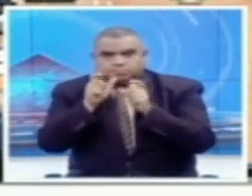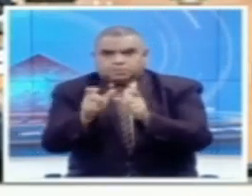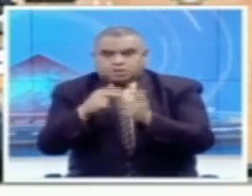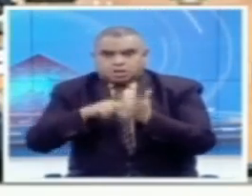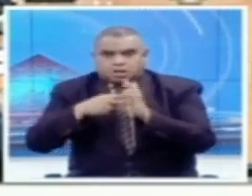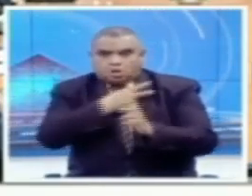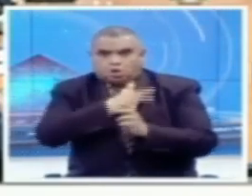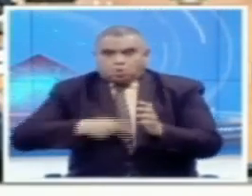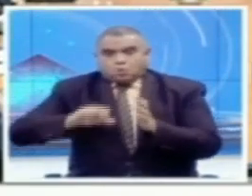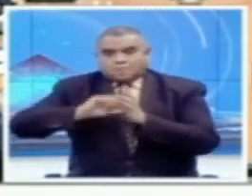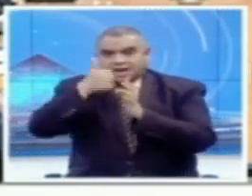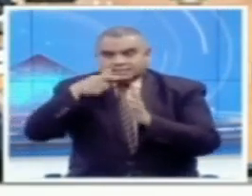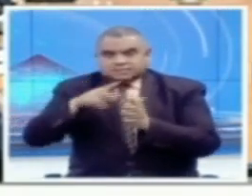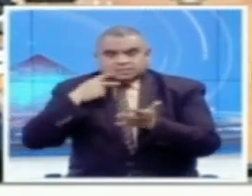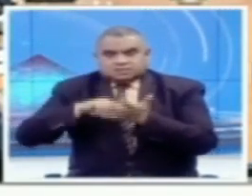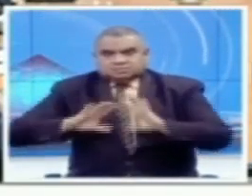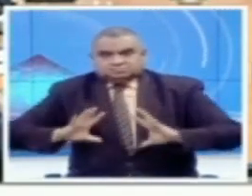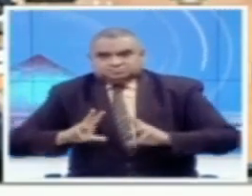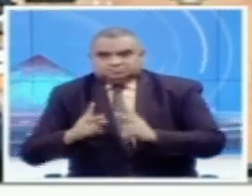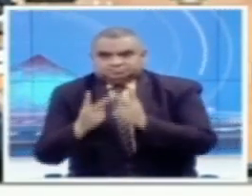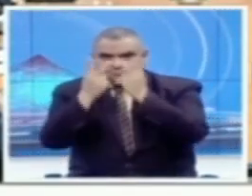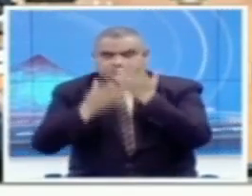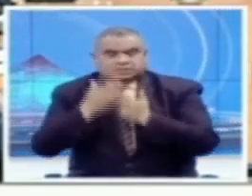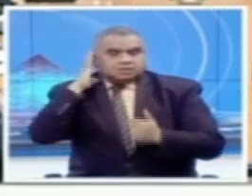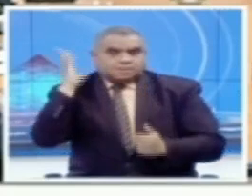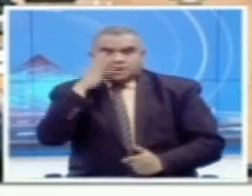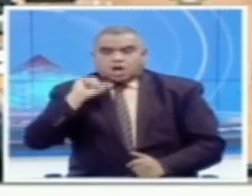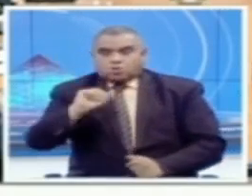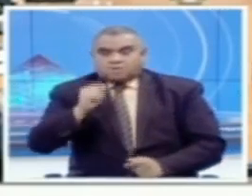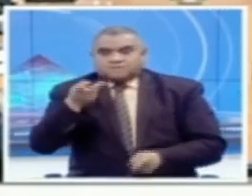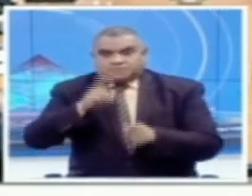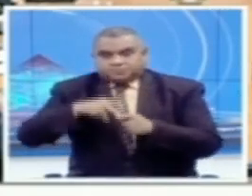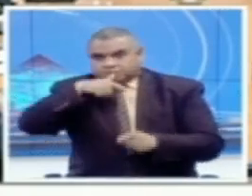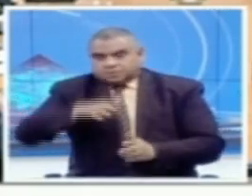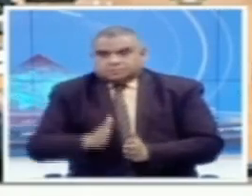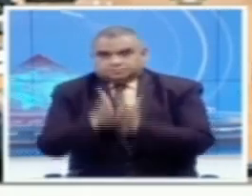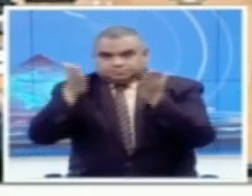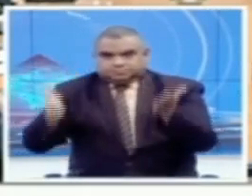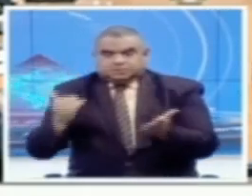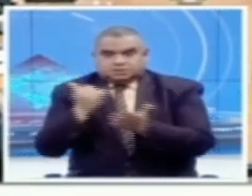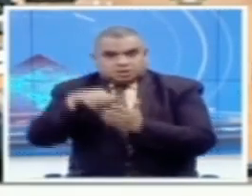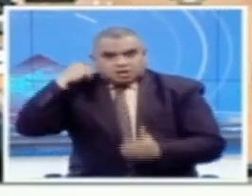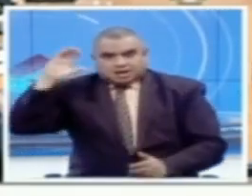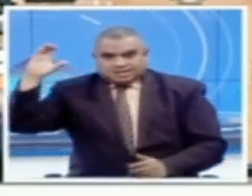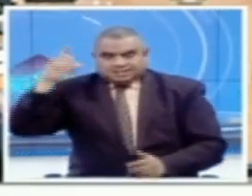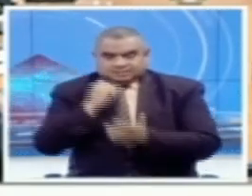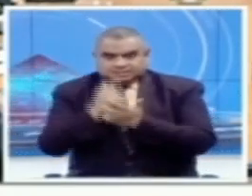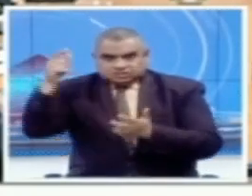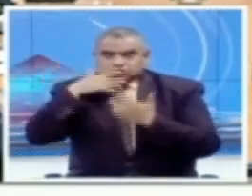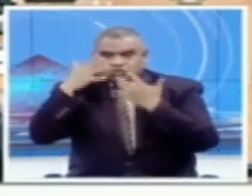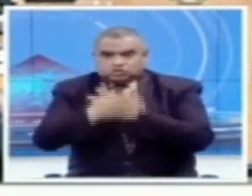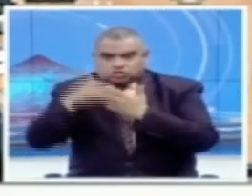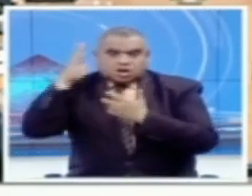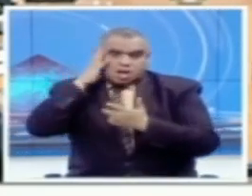الحكومة المصرية بتطوير هذا القطاع الحيوي. وقد استعرض السيد ديسكالزي تطورات المشروعات